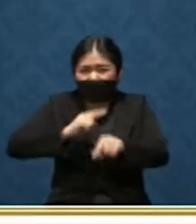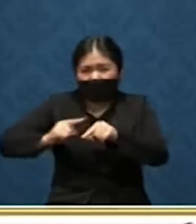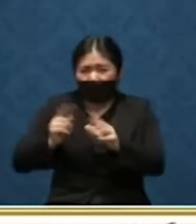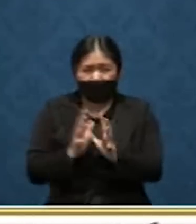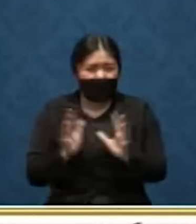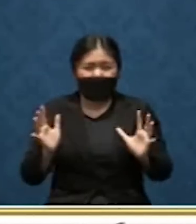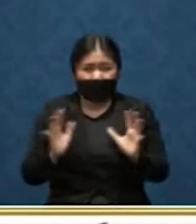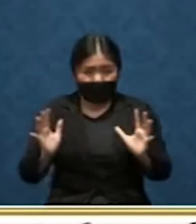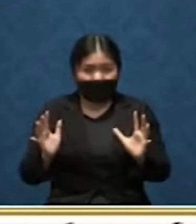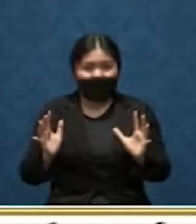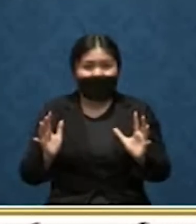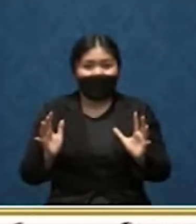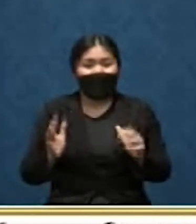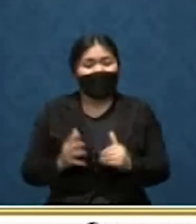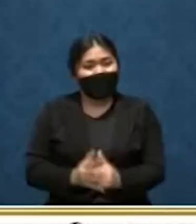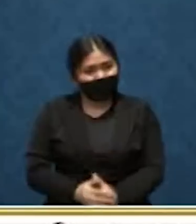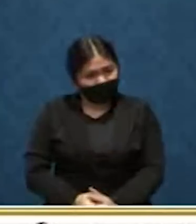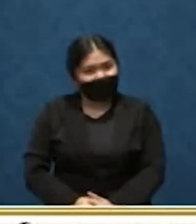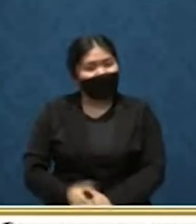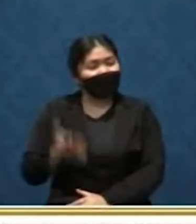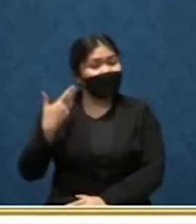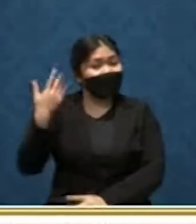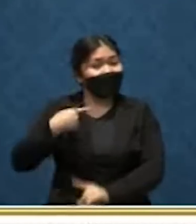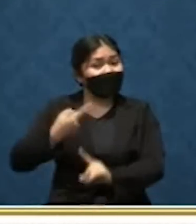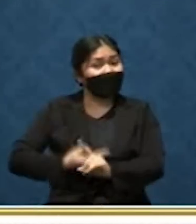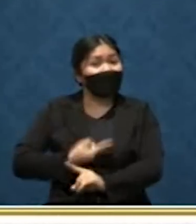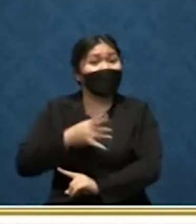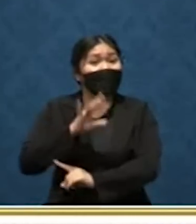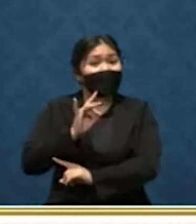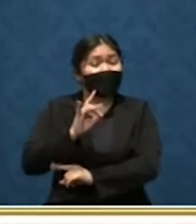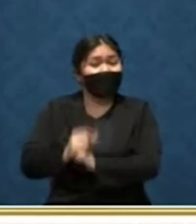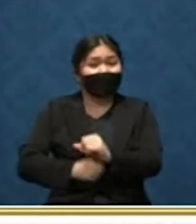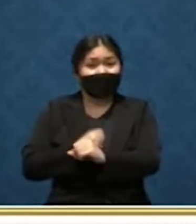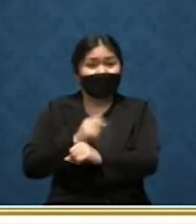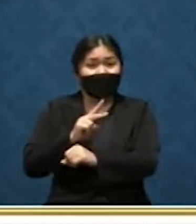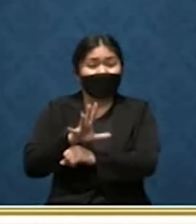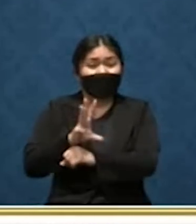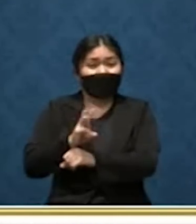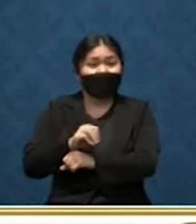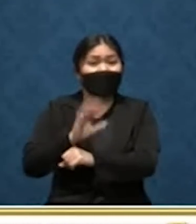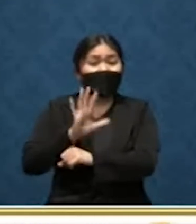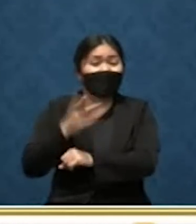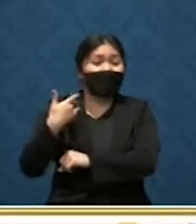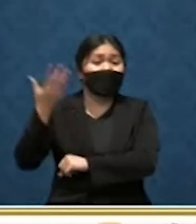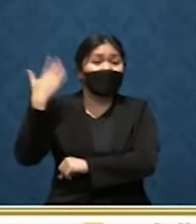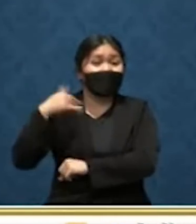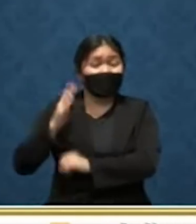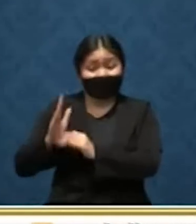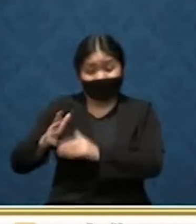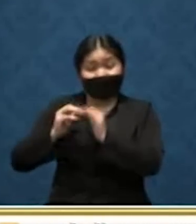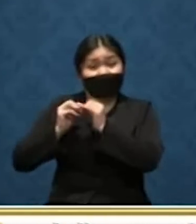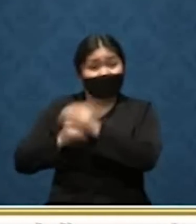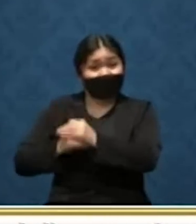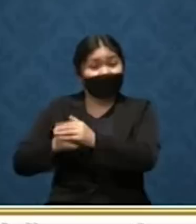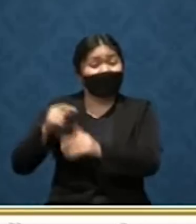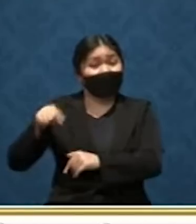ยังดีนะครับเมื่อเดือนสงหา 65 ที่ผ่านมาเสรอจือเจียงคนนี้ถูกจบกุแล้ครับใ